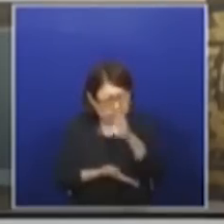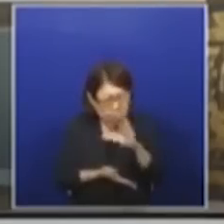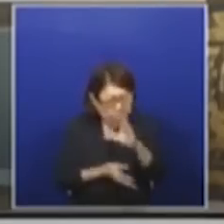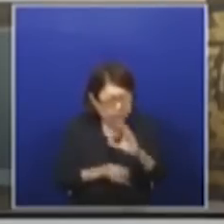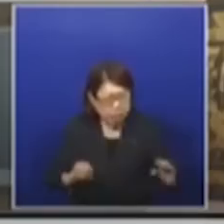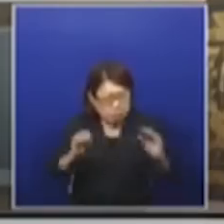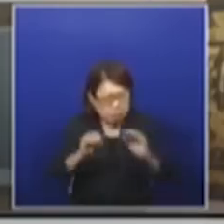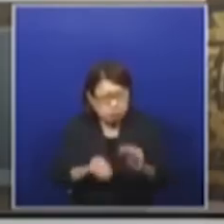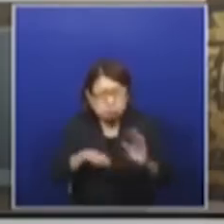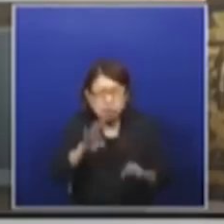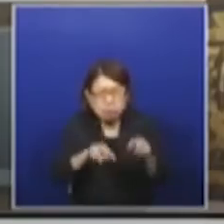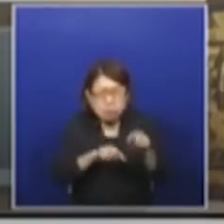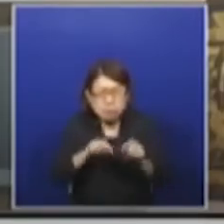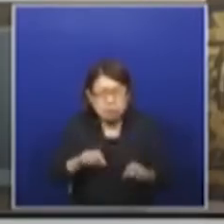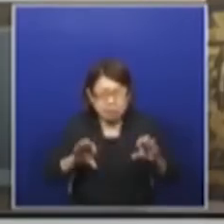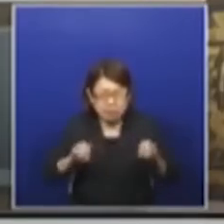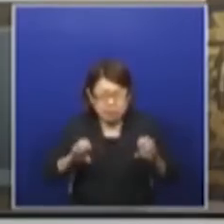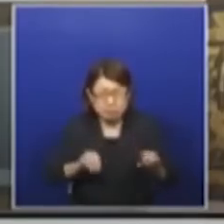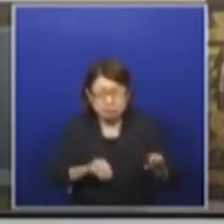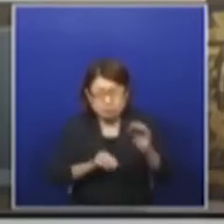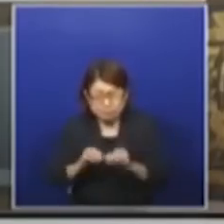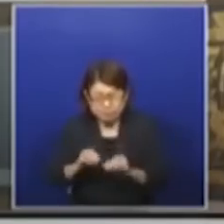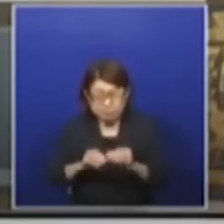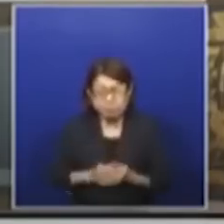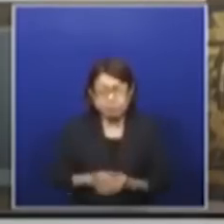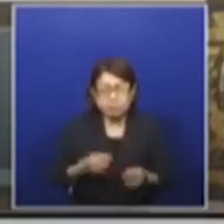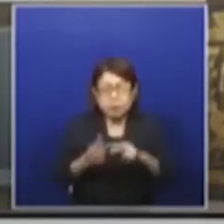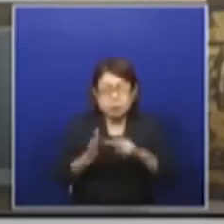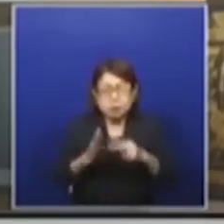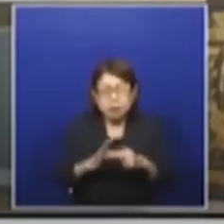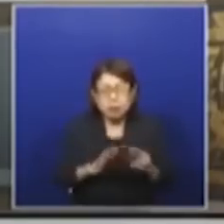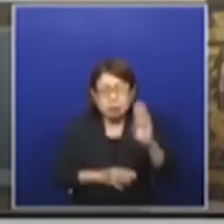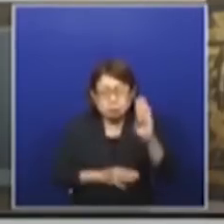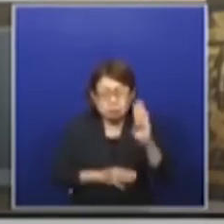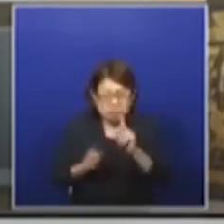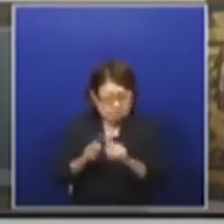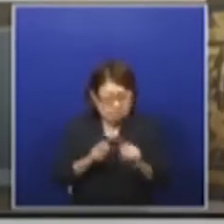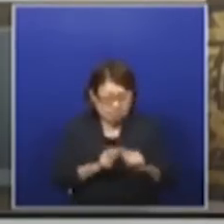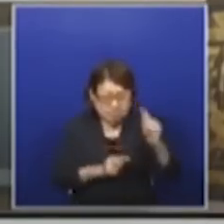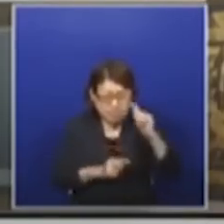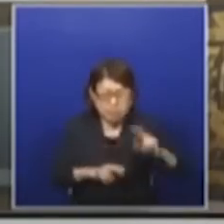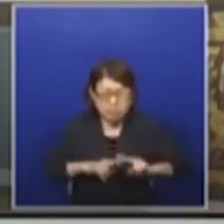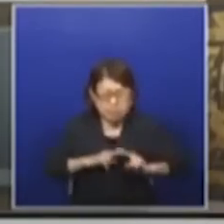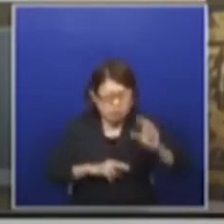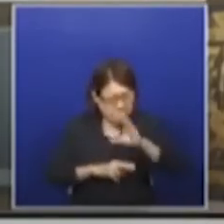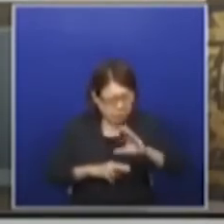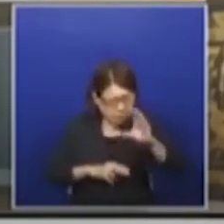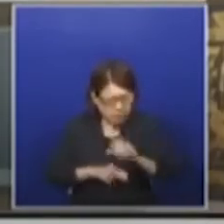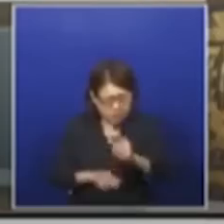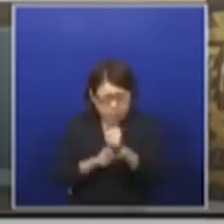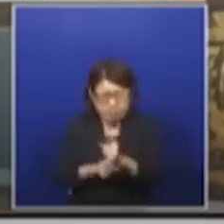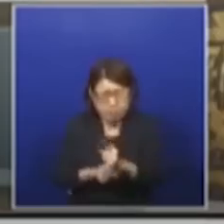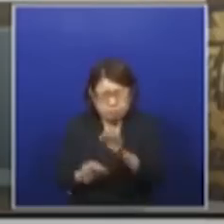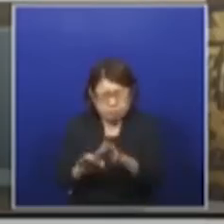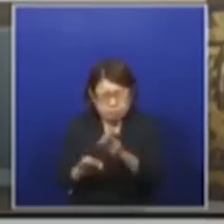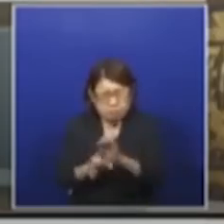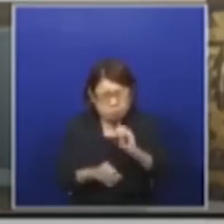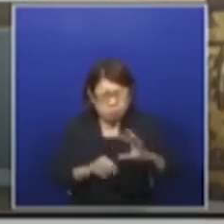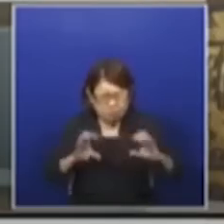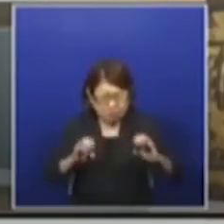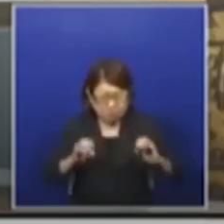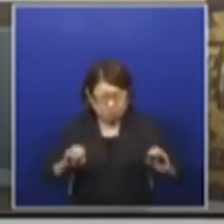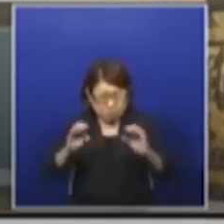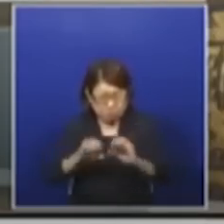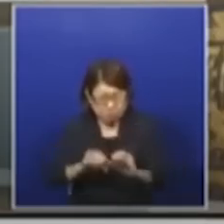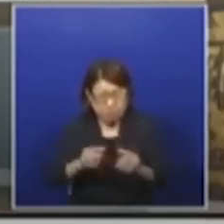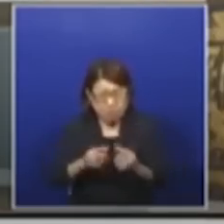กว่า 50% ซึ่งแปลว่าบริษัทไหนที่ไม่สามารถระดมทุนได้ตามสัดส่วนที่แบงก์ชาติกำหนดก็อาจเข้าร่วมโคร